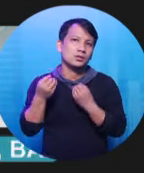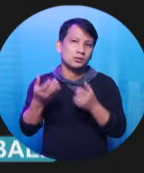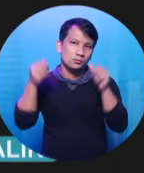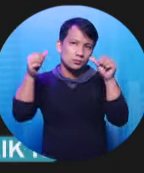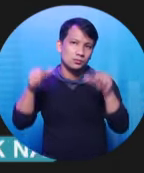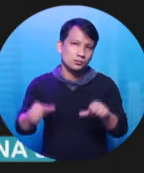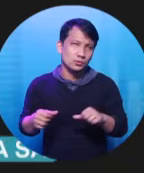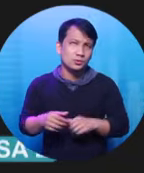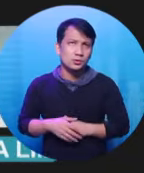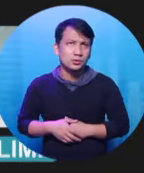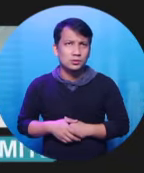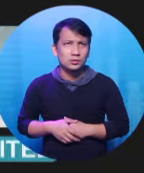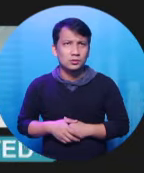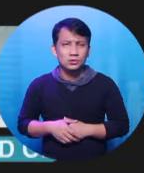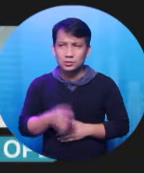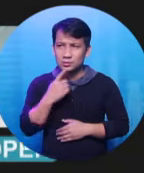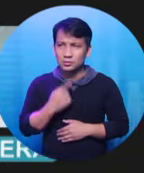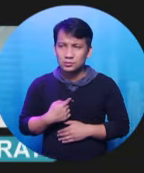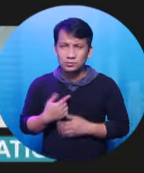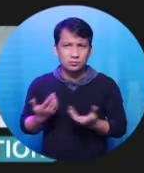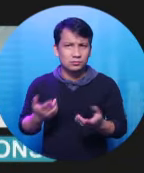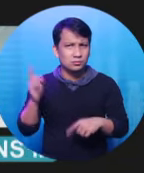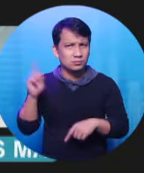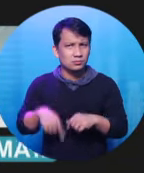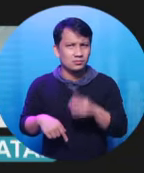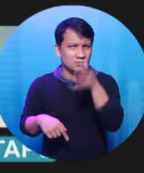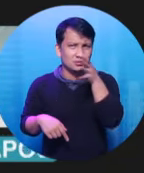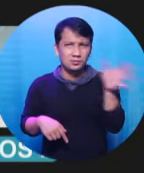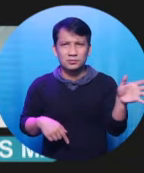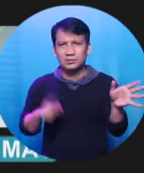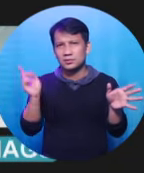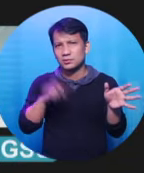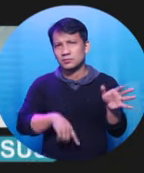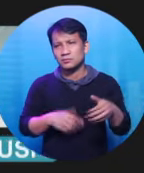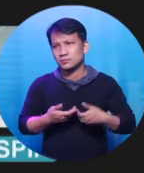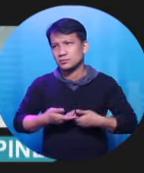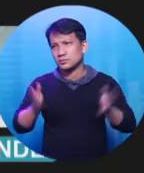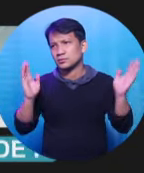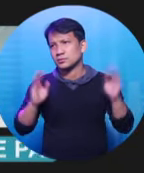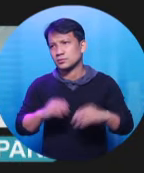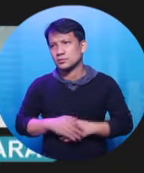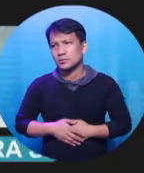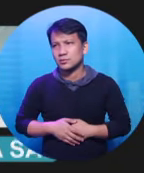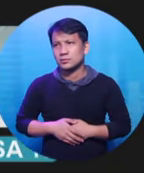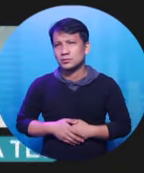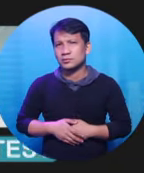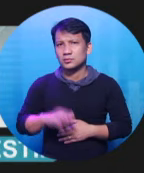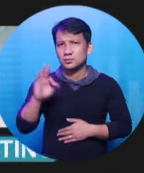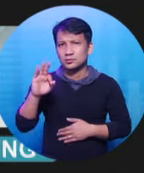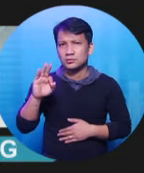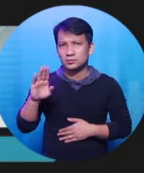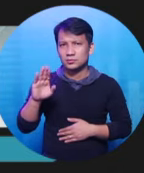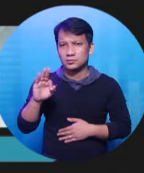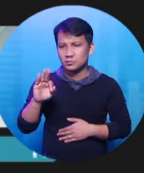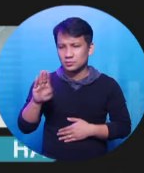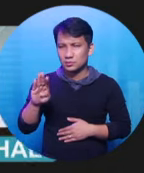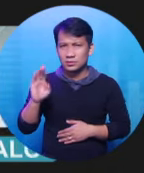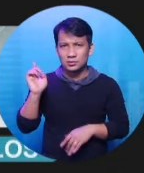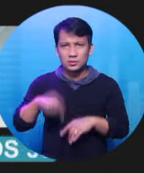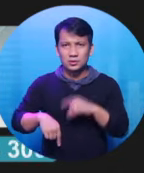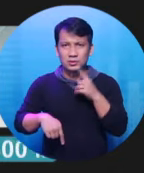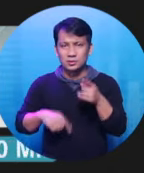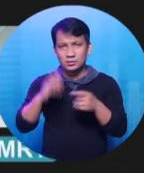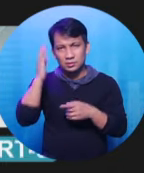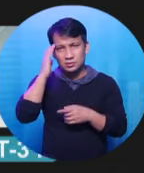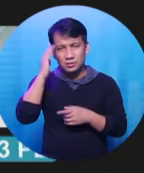niya. Okay, eh, apparently, ako, sir, hindi ko na lang pinansin ng una eh. Okay lang sa akin, sabi ko, sige, since Facebook lang naman niya, so makakita